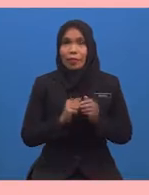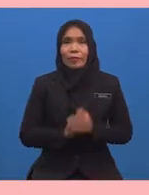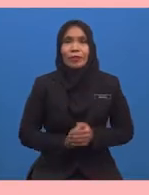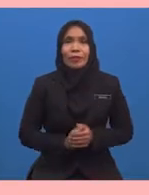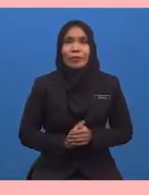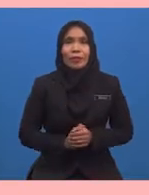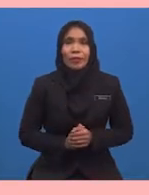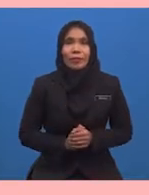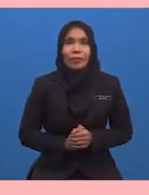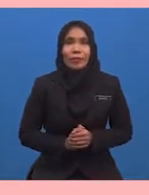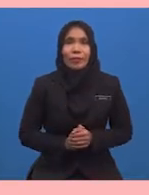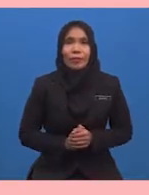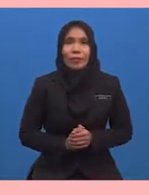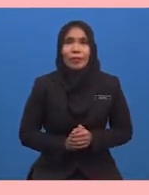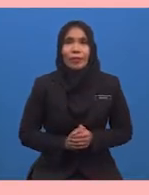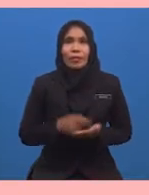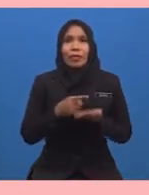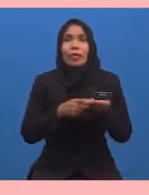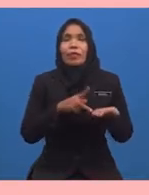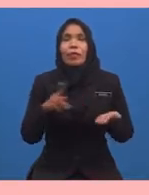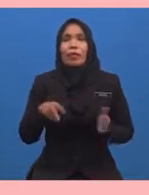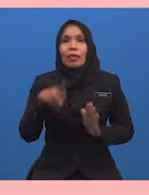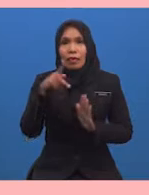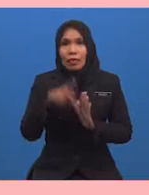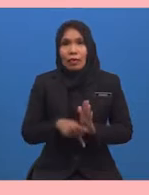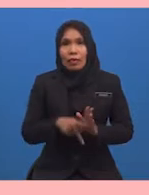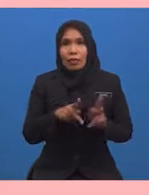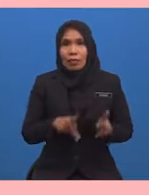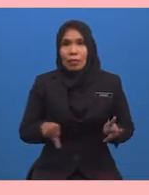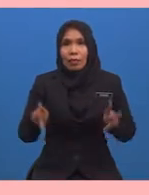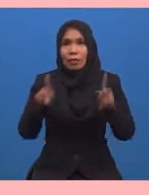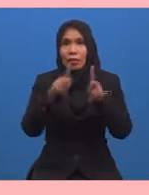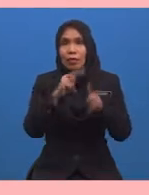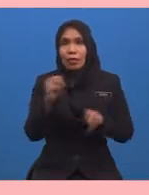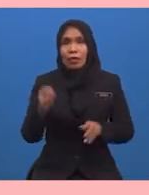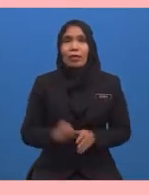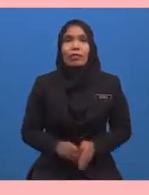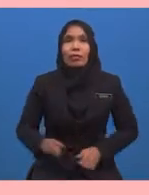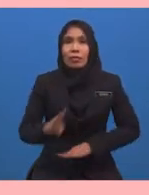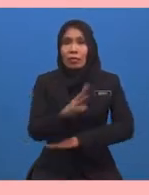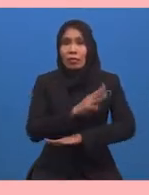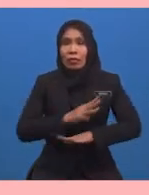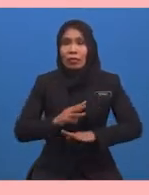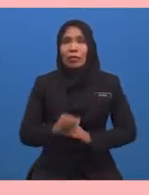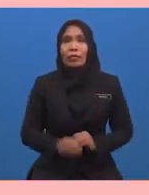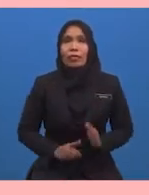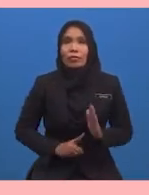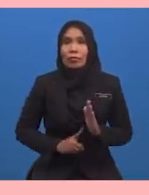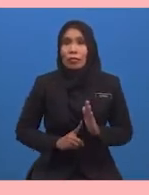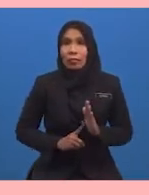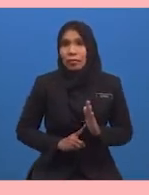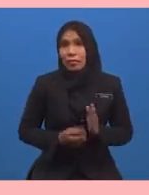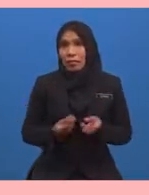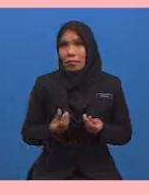Soalan pertama. Apakah kepentingan kawasan tanah tinggi di Malaysia? 1.